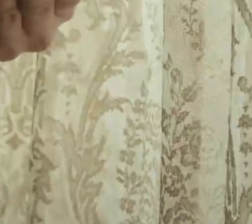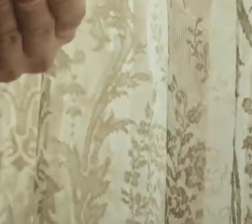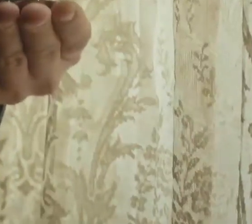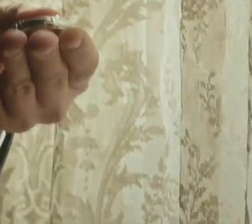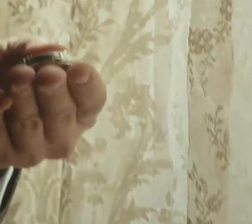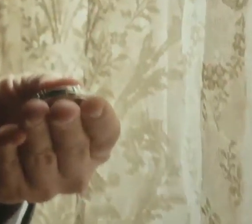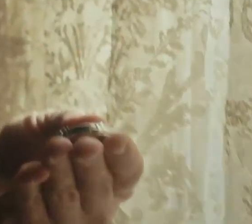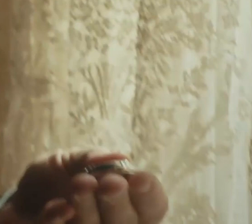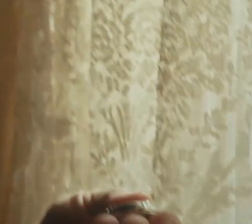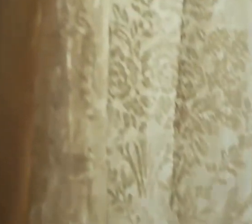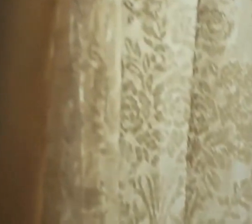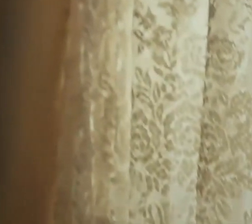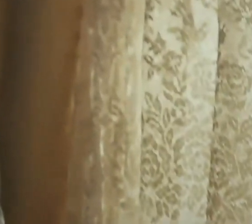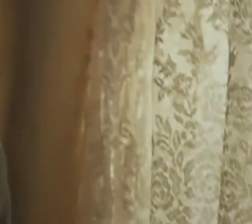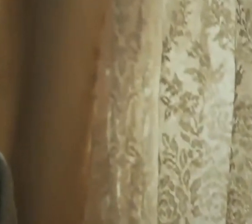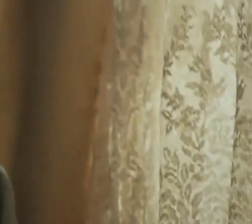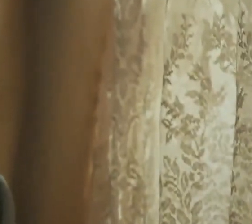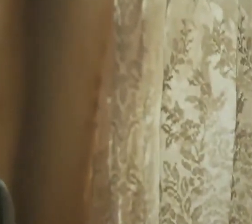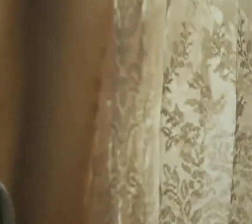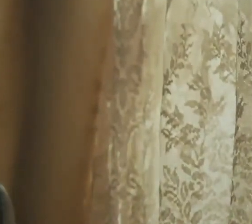Akbar köstekli saatinin kapağını açtı.